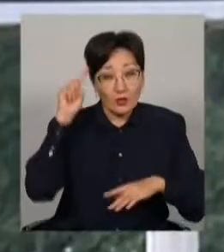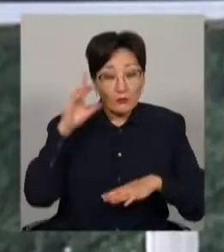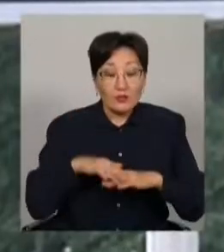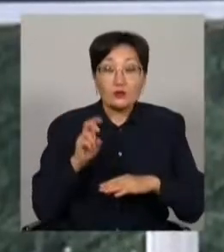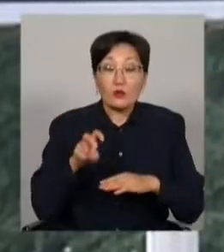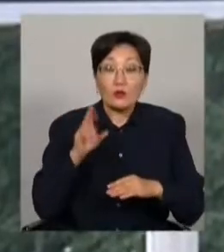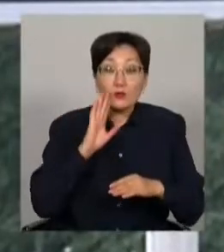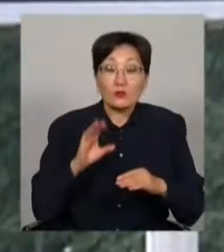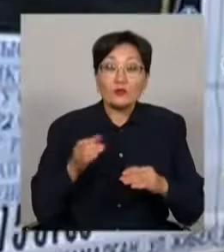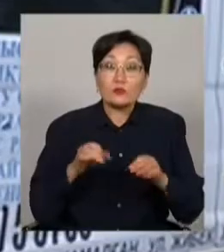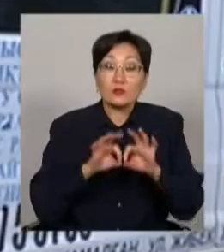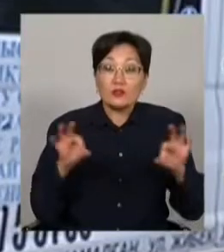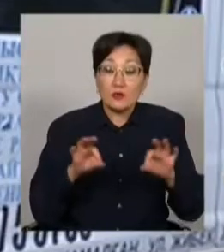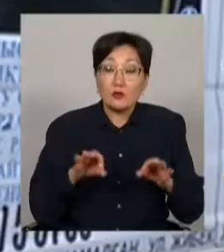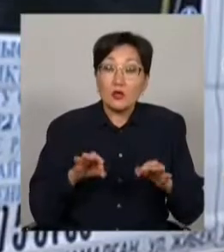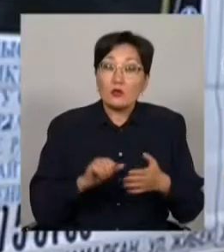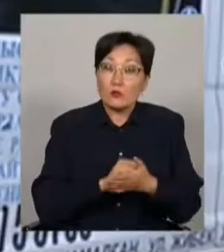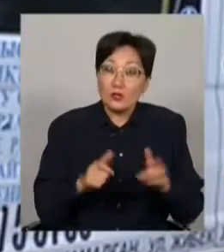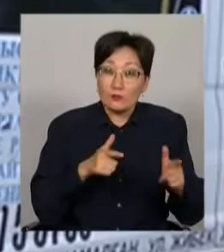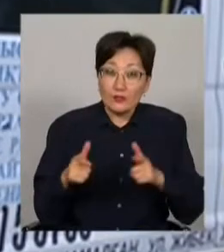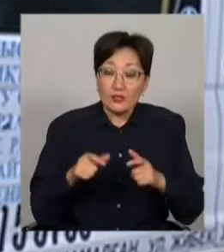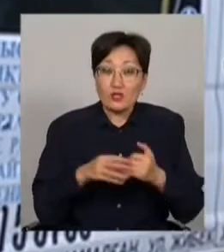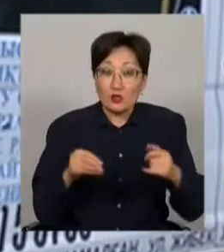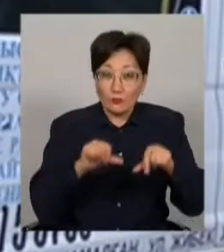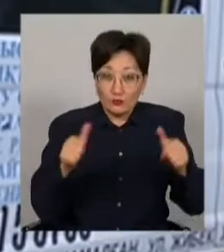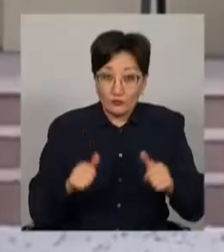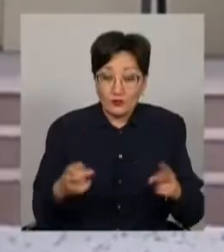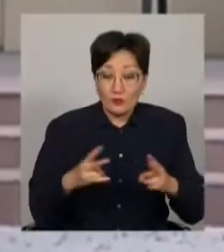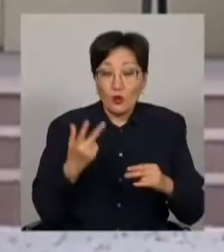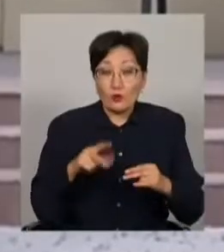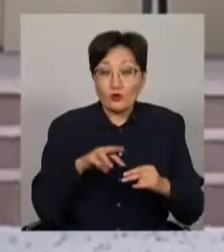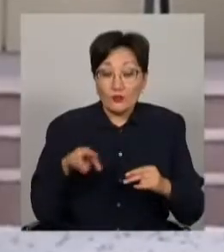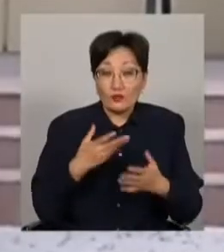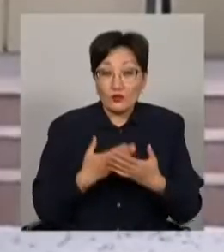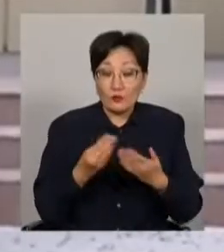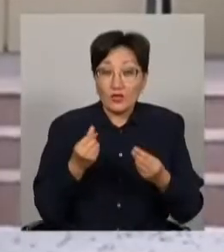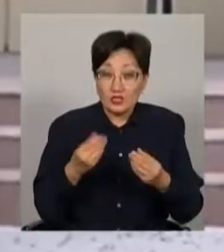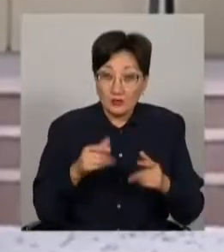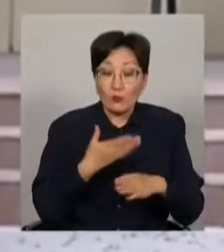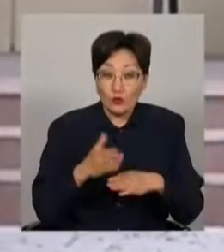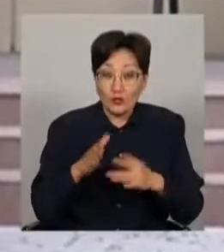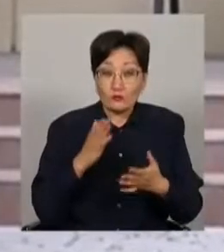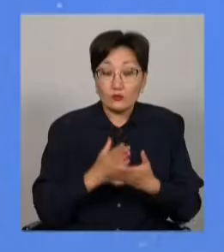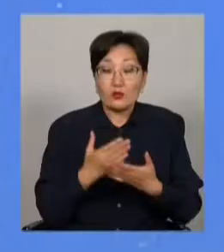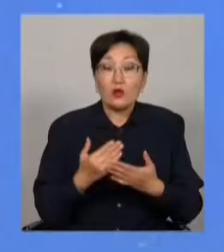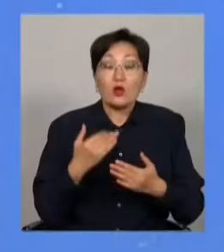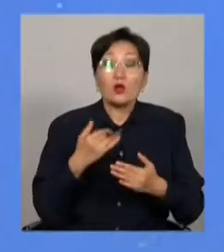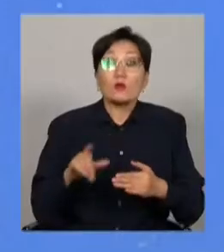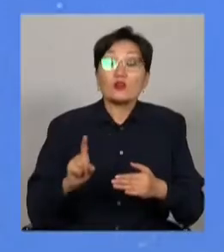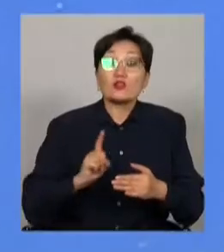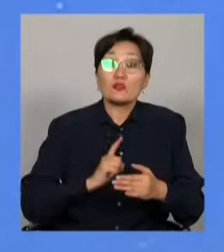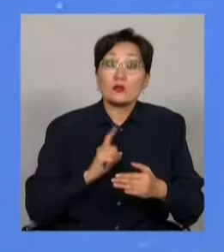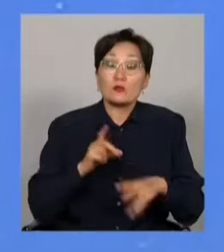бардық. Су тарту үшін сметалық құжат дайын, жер рәсімделген, тиісінше 30 миллионға жуық қаражат та бөлінген. Сондағы көпті